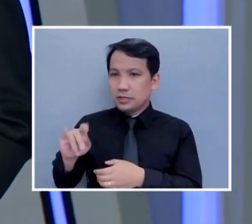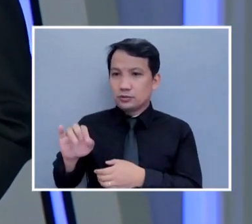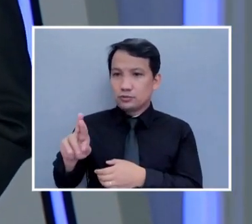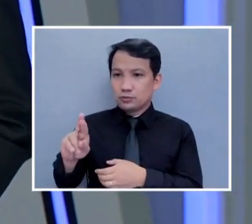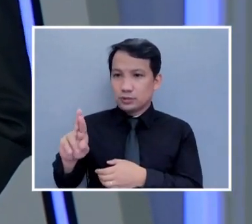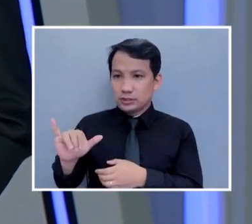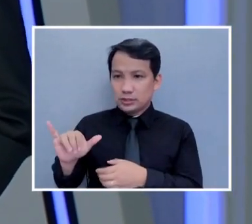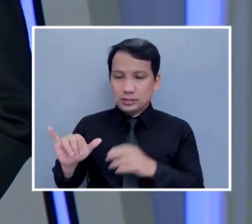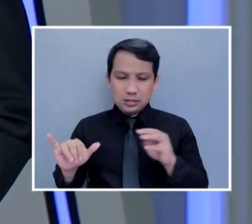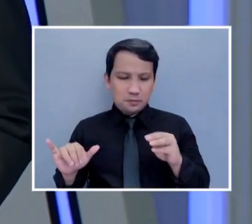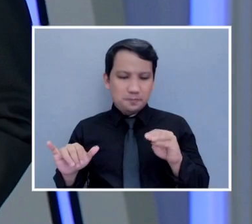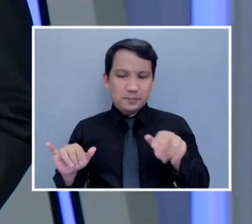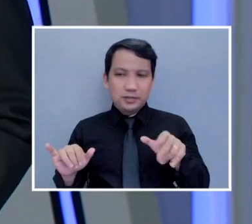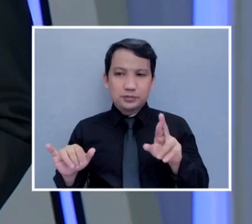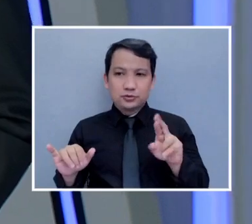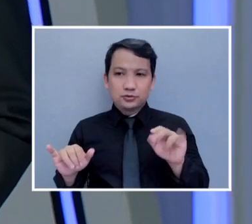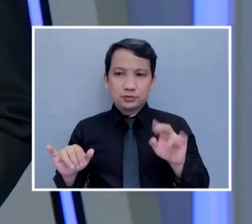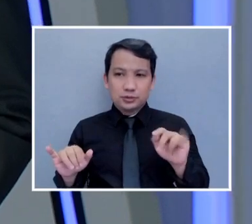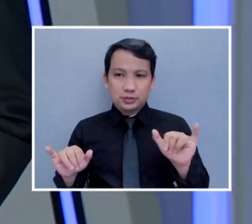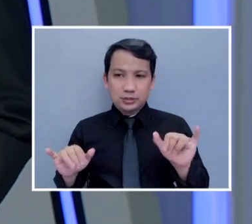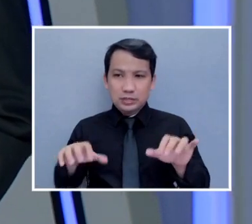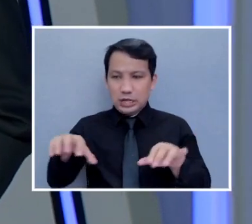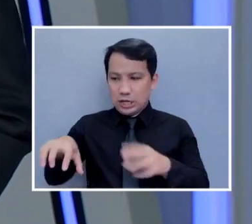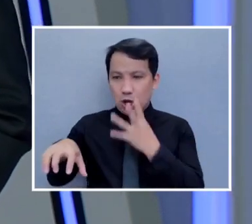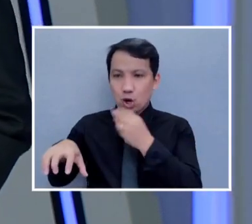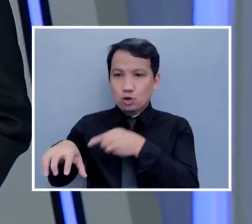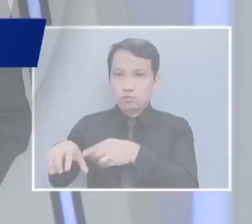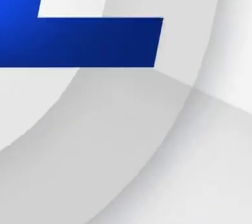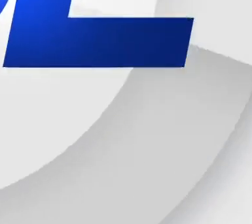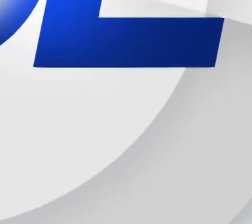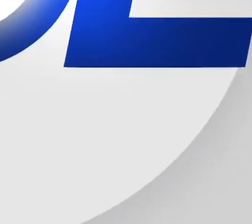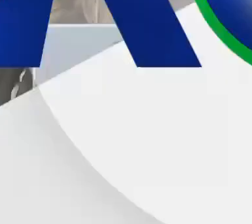sa pagpapatrol ni Sherian Torres.